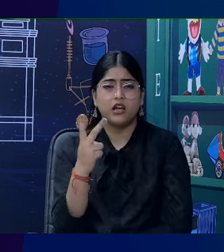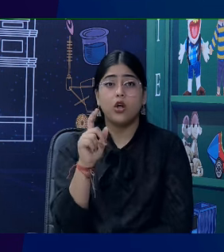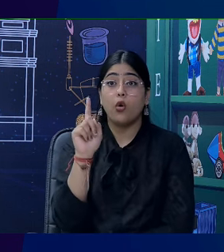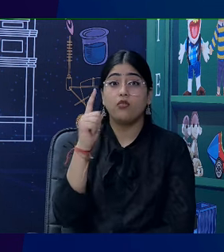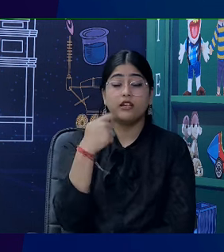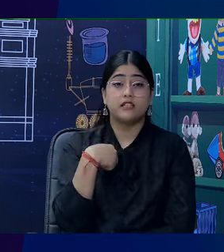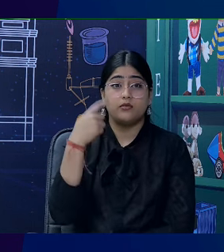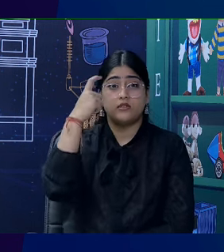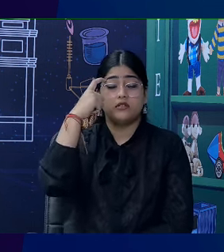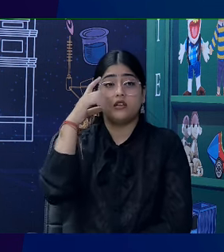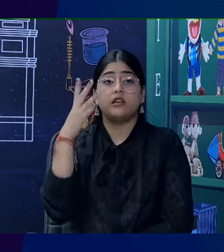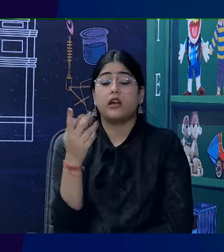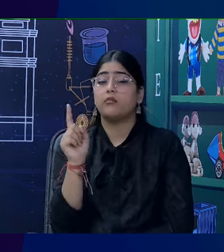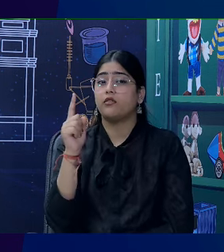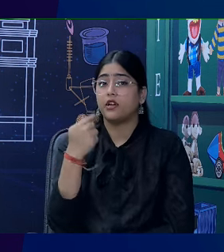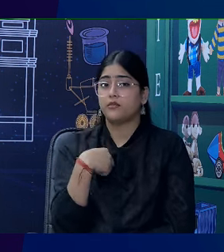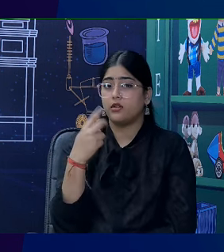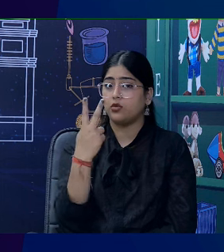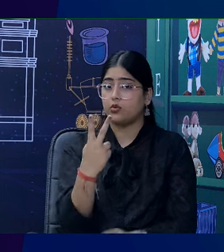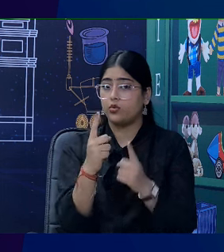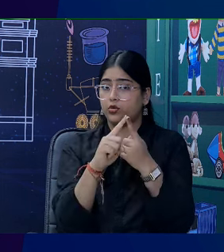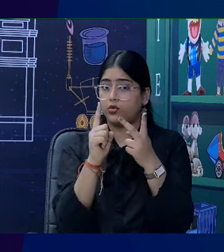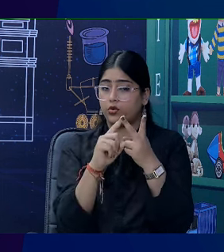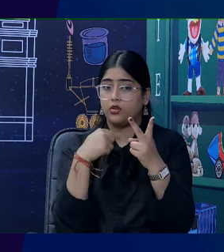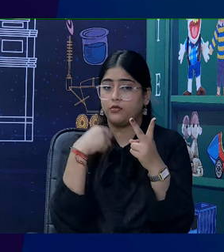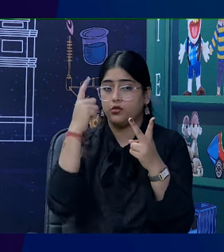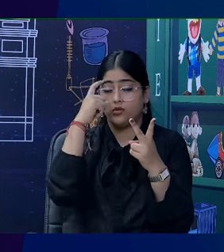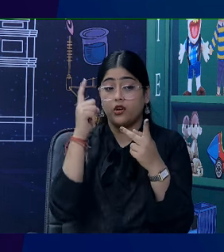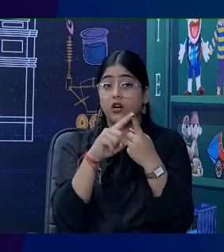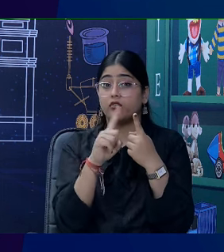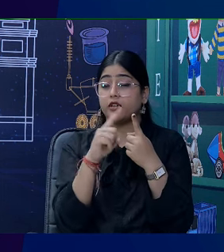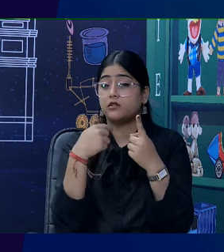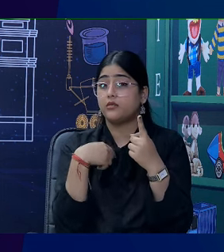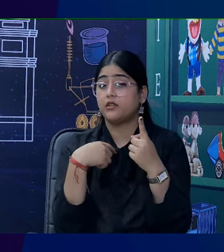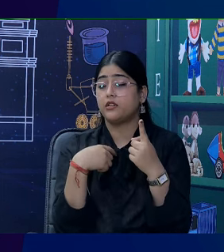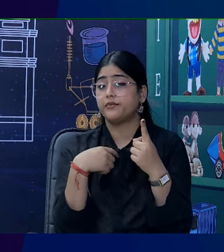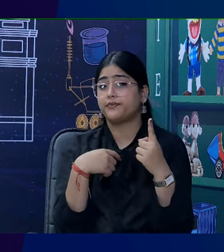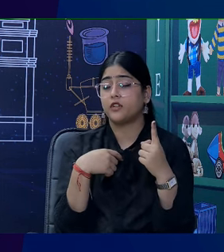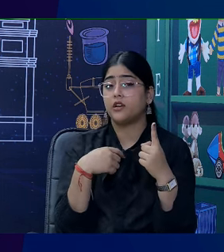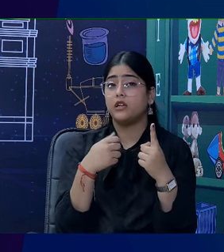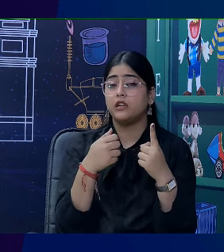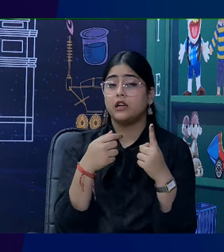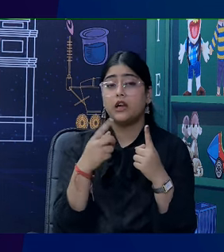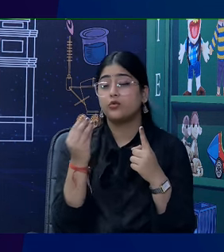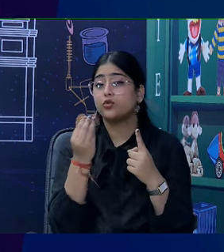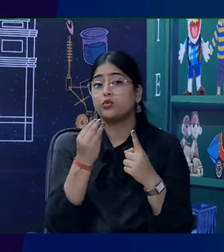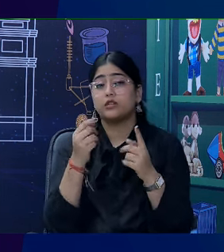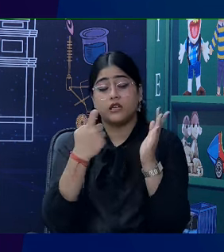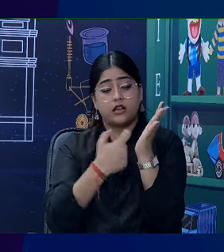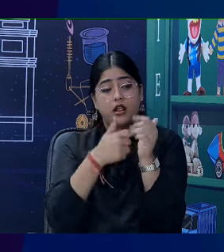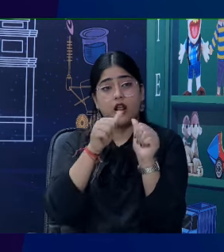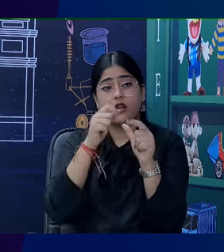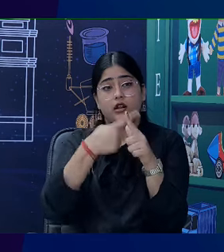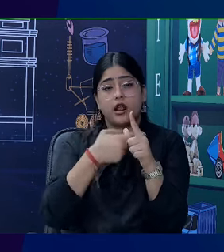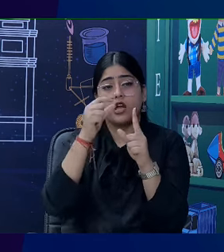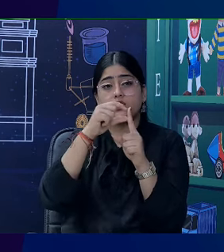दो चीजें मुझे याद आती है मैं आपको बताती हूं एक पहली चीज जो है राजस्थान के बारे में हमें अपने वीर राजपूत जो है वो याद आते